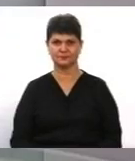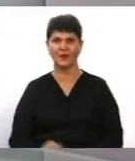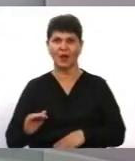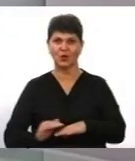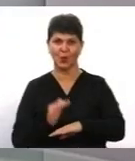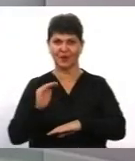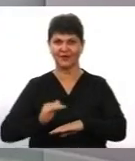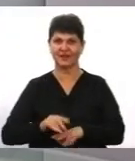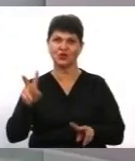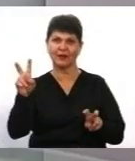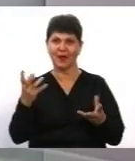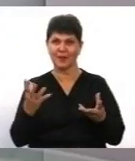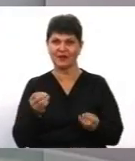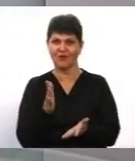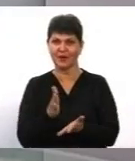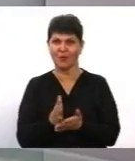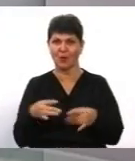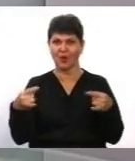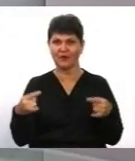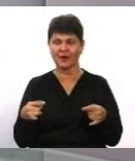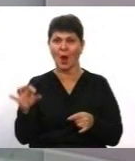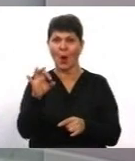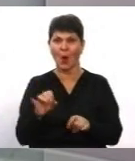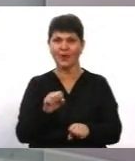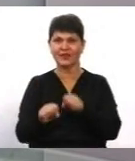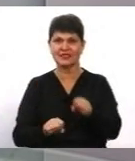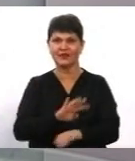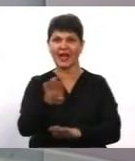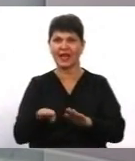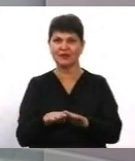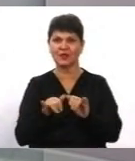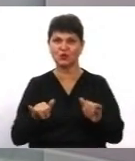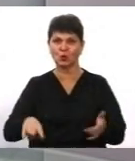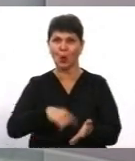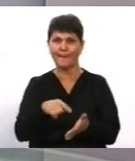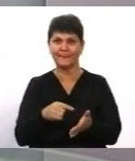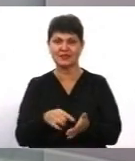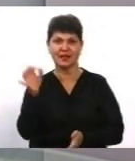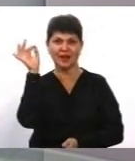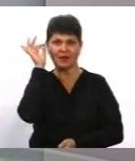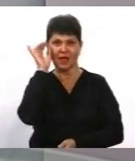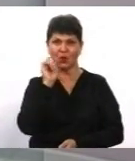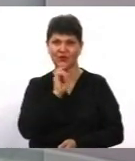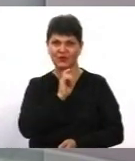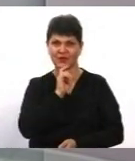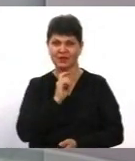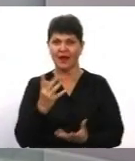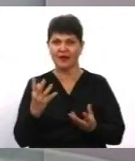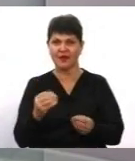Добрий вечір. Тема дня в прямому ефірі про велосипедну інфраструктуру міста говоримо сьогодні. Нагадаю, Вінниця днями